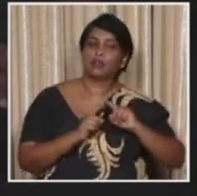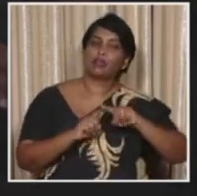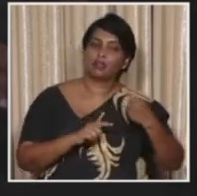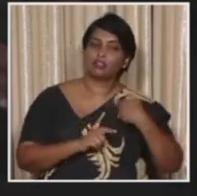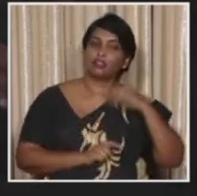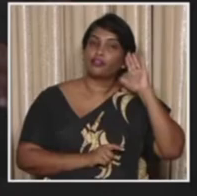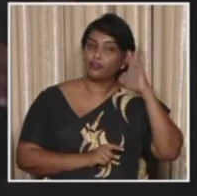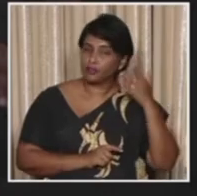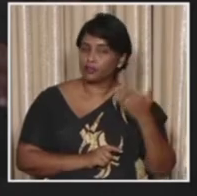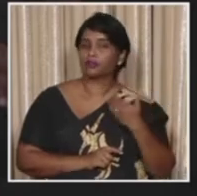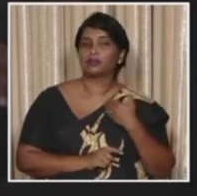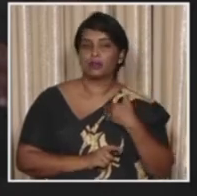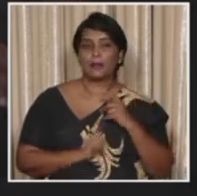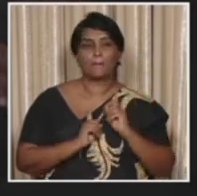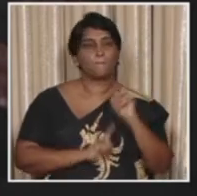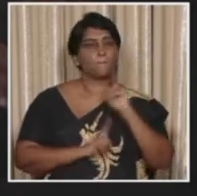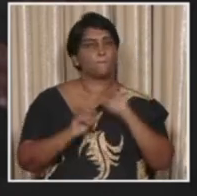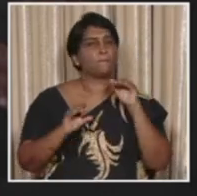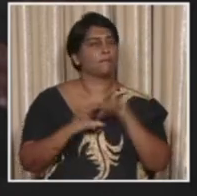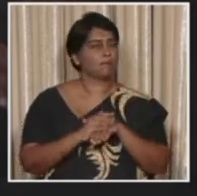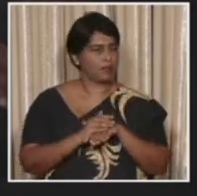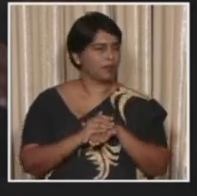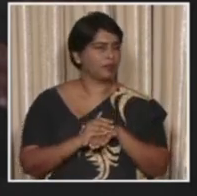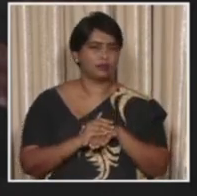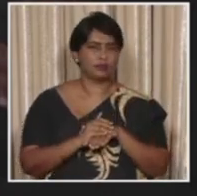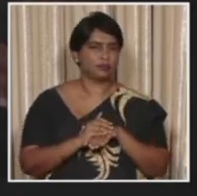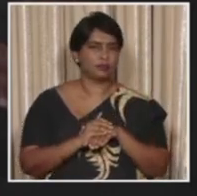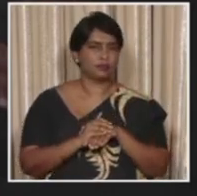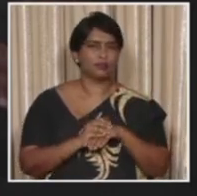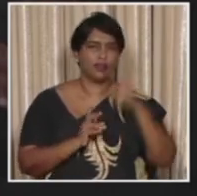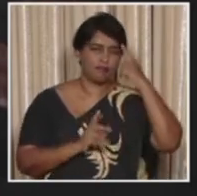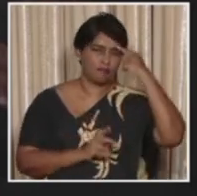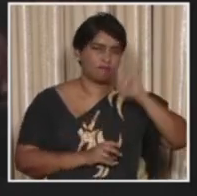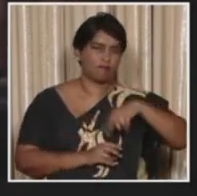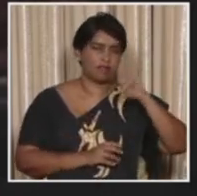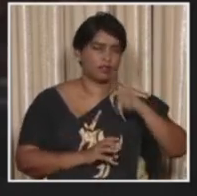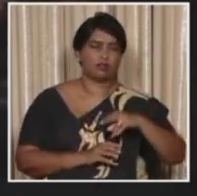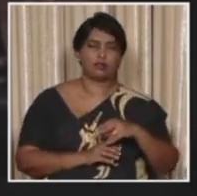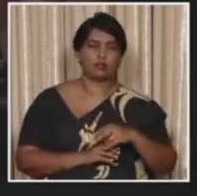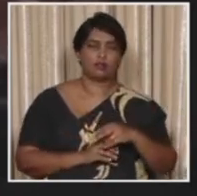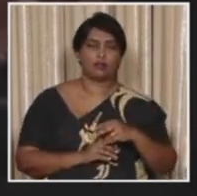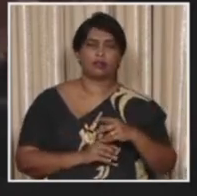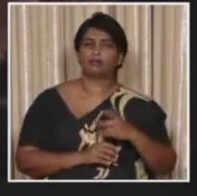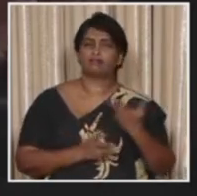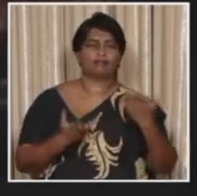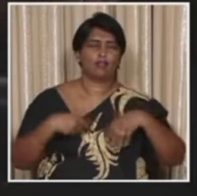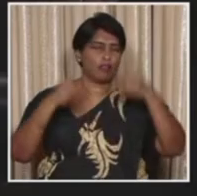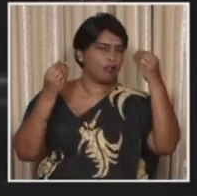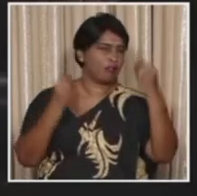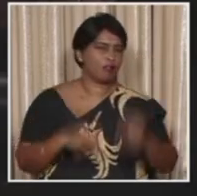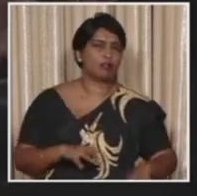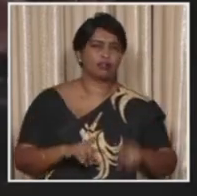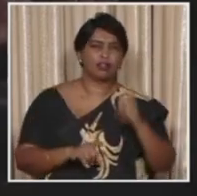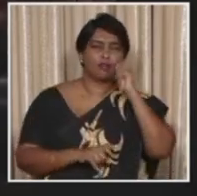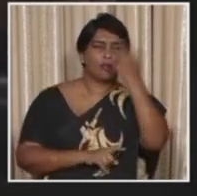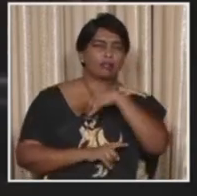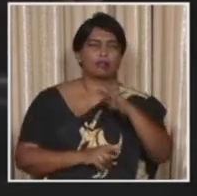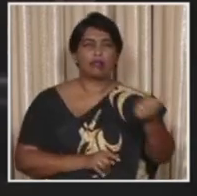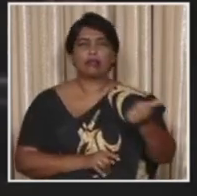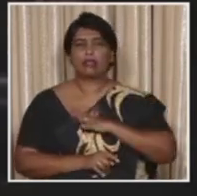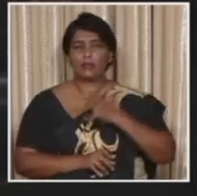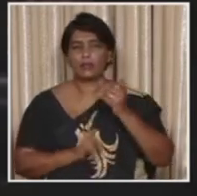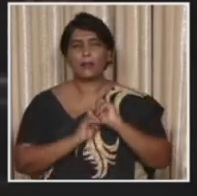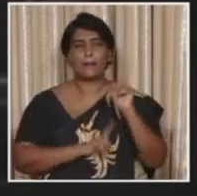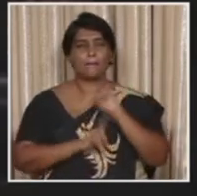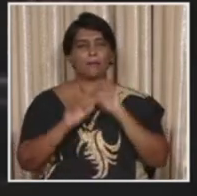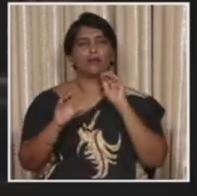mema. Mepa alimi itu pilih bandu tibena. Viswasi. Bidhi lagi lah. Jana wara mana? Ini januari mak nanti bepahlmi itu